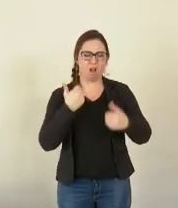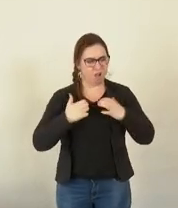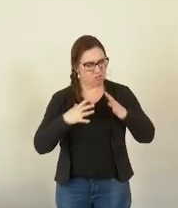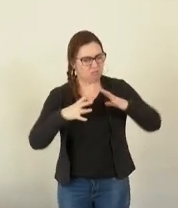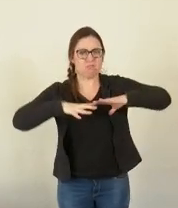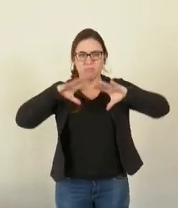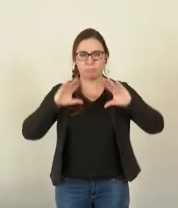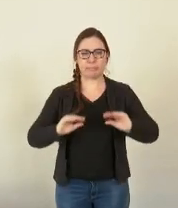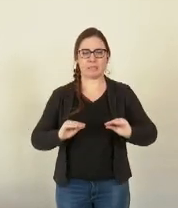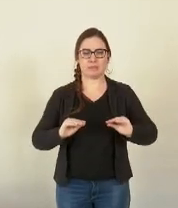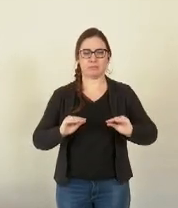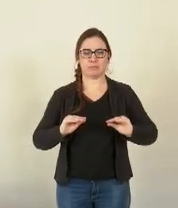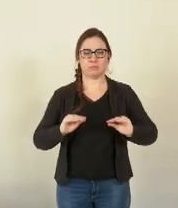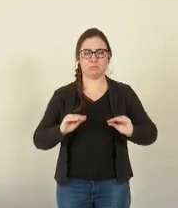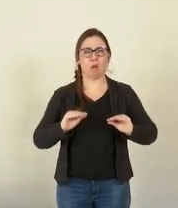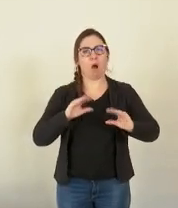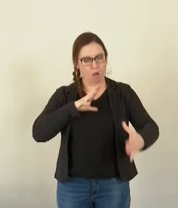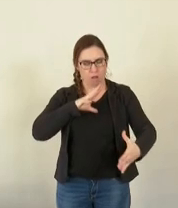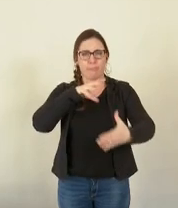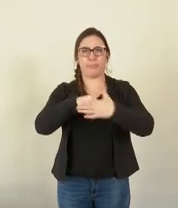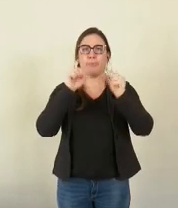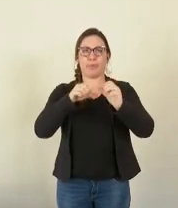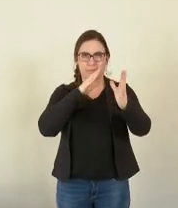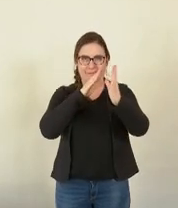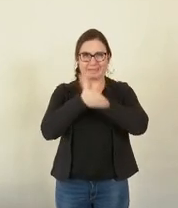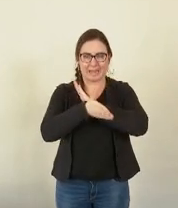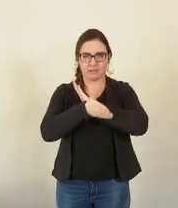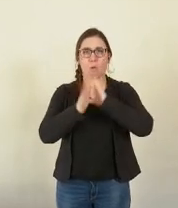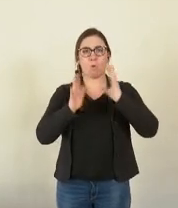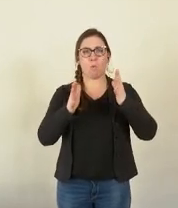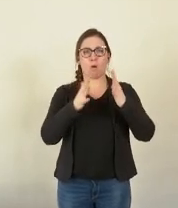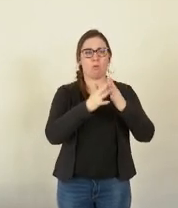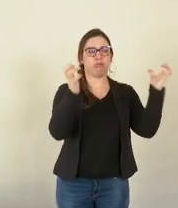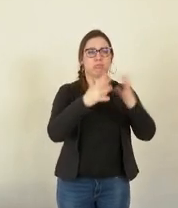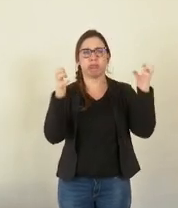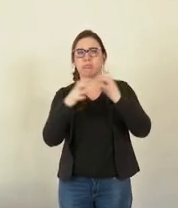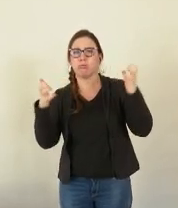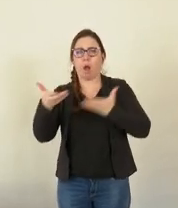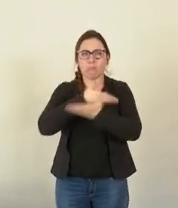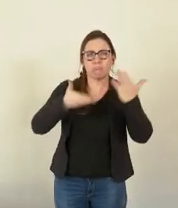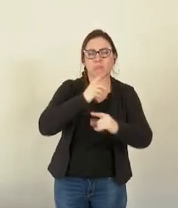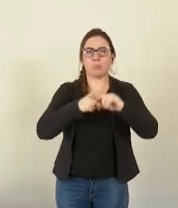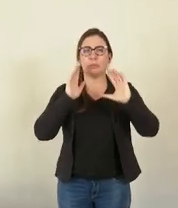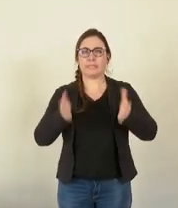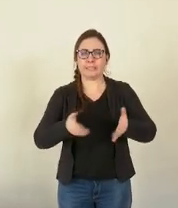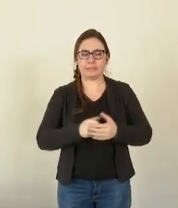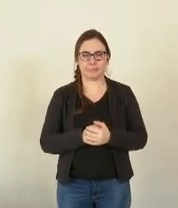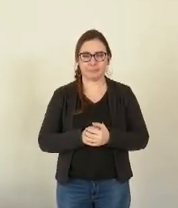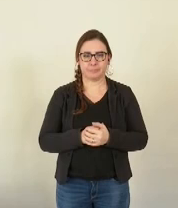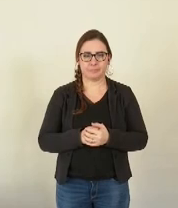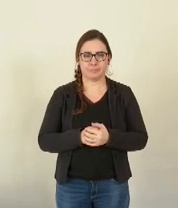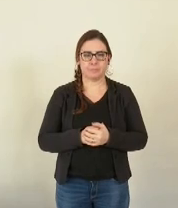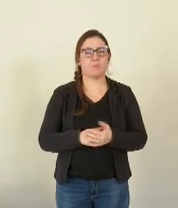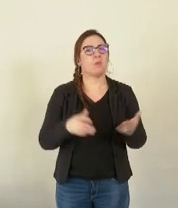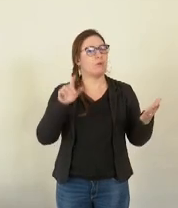pardon dans pour permettre leur participation directe dans les instensces de débat et de décision cela nécessite